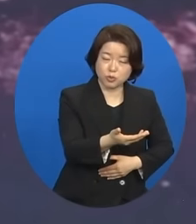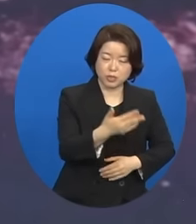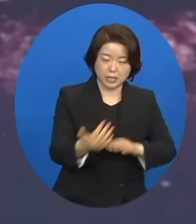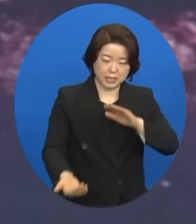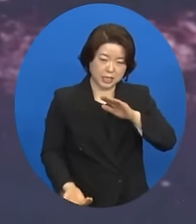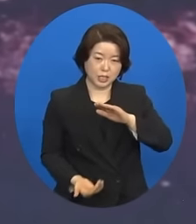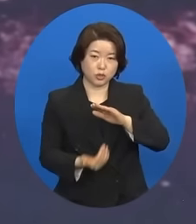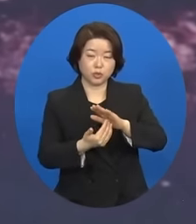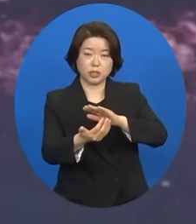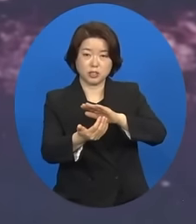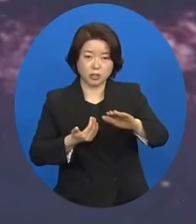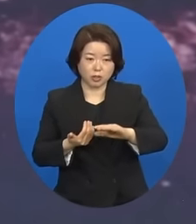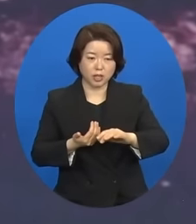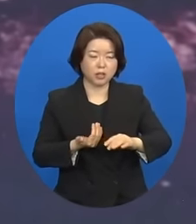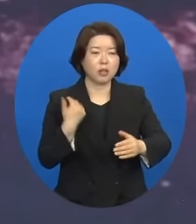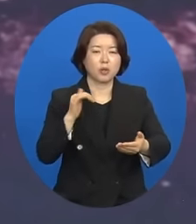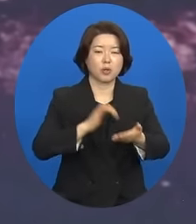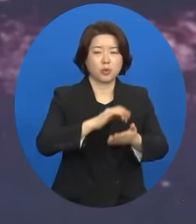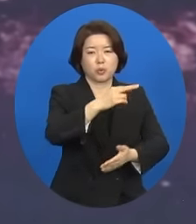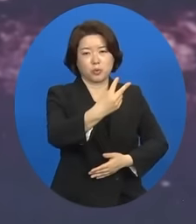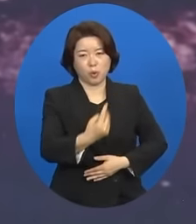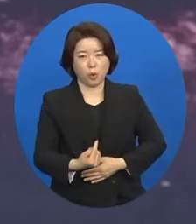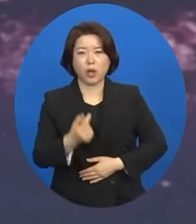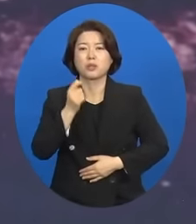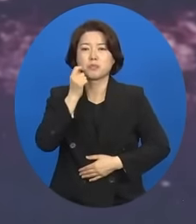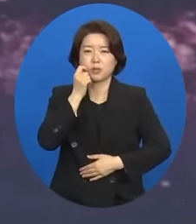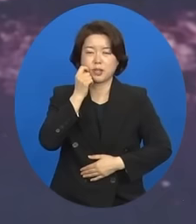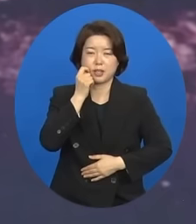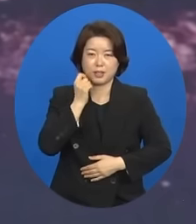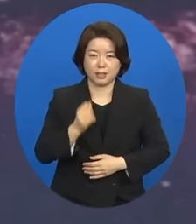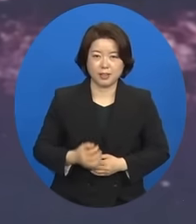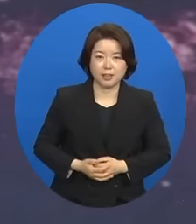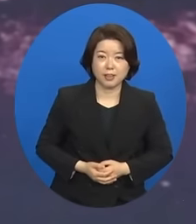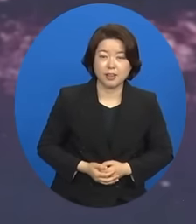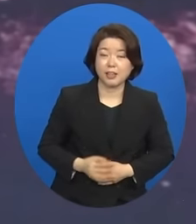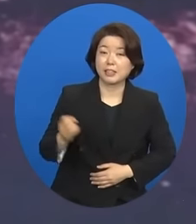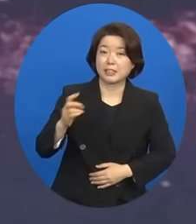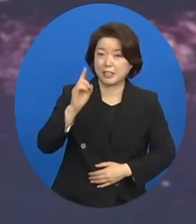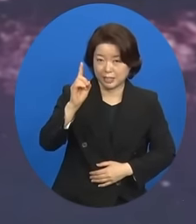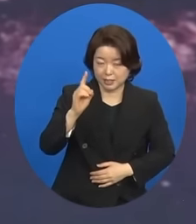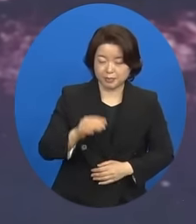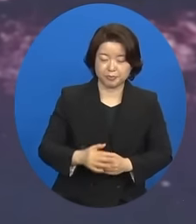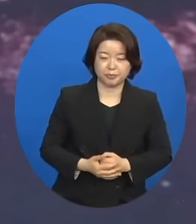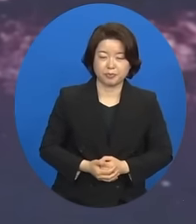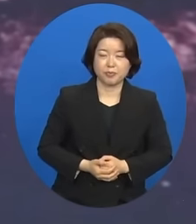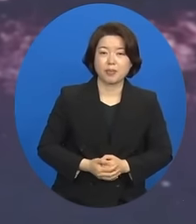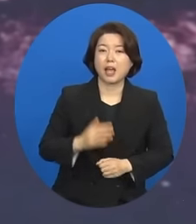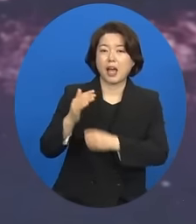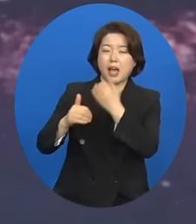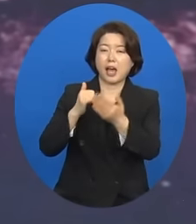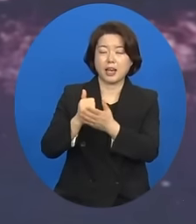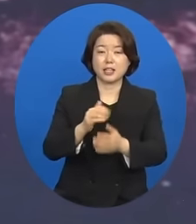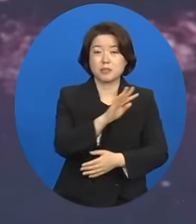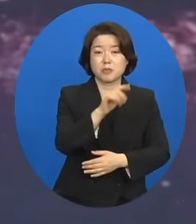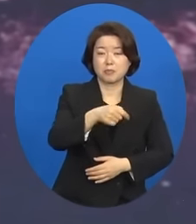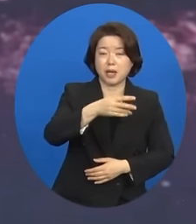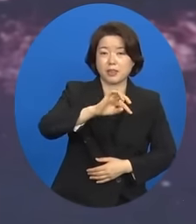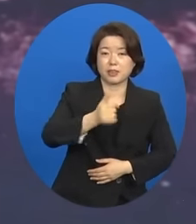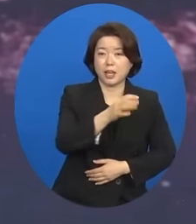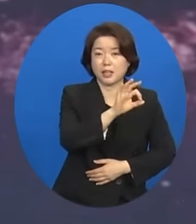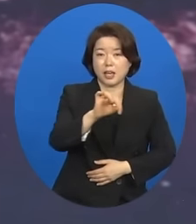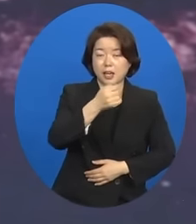전까지는 돌아올 수 없다라는 것입니다 다시 말해 하나님은 람을 야곱을 위한